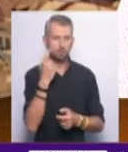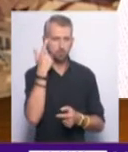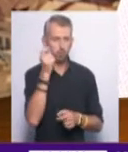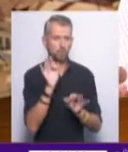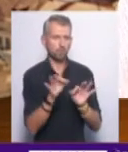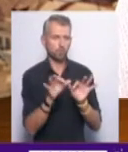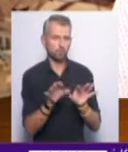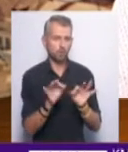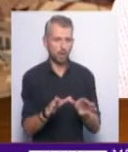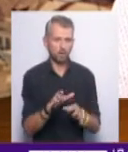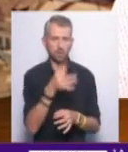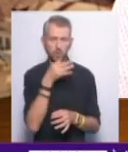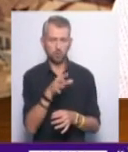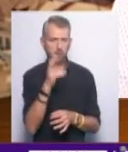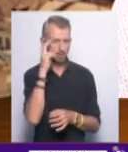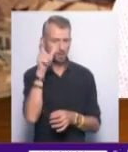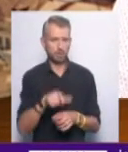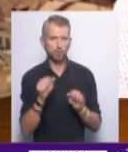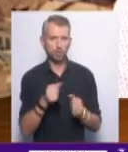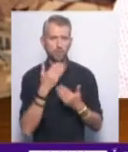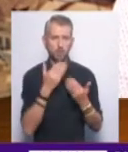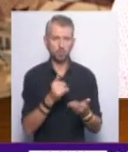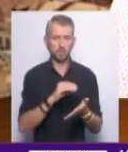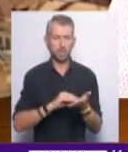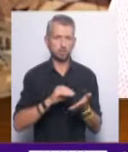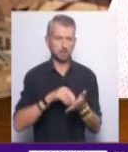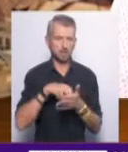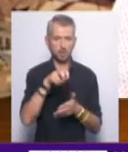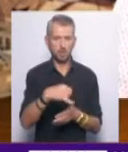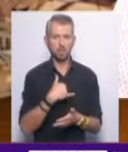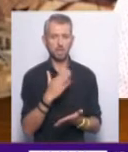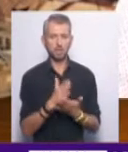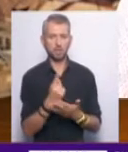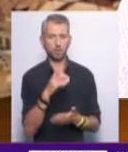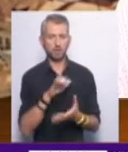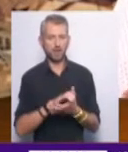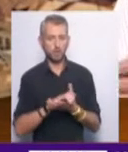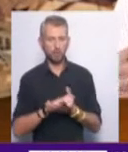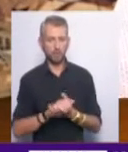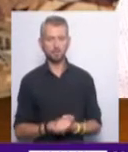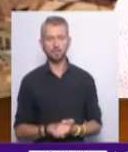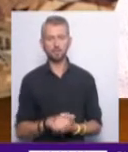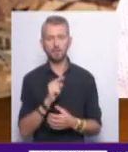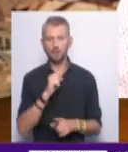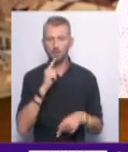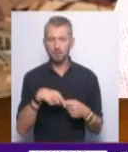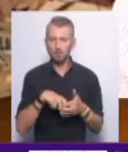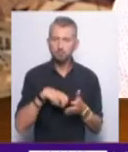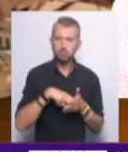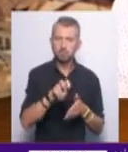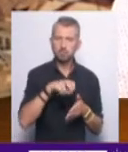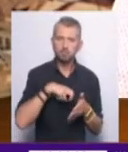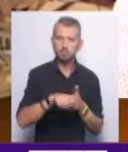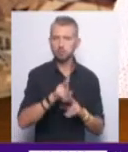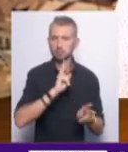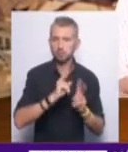проінформувати, любий киянин може звернутися і написати. От в мене є один знайомий, от він весь час пише. І що ви